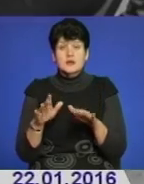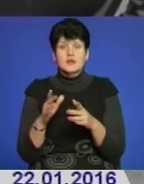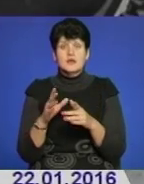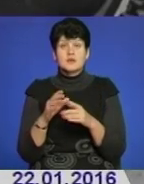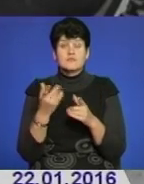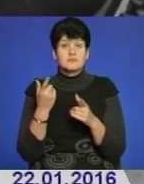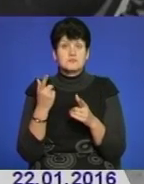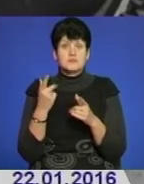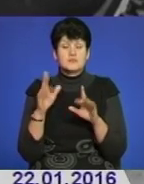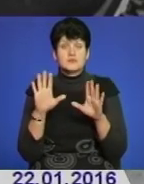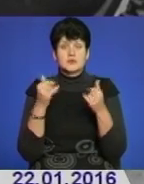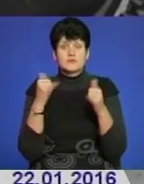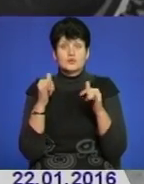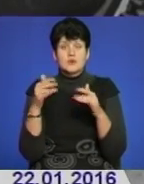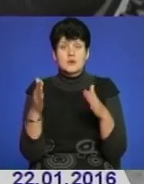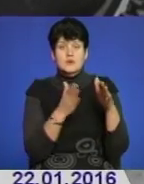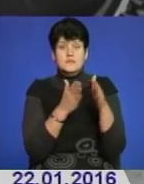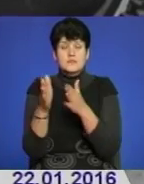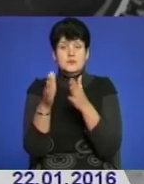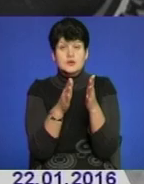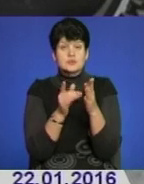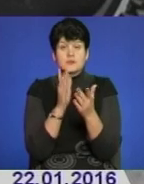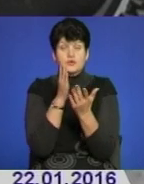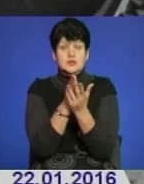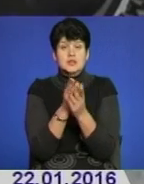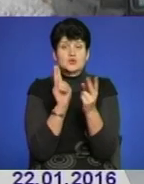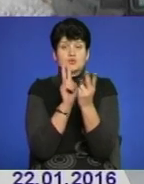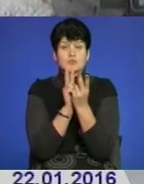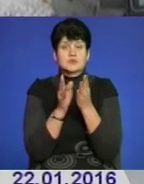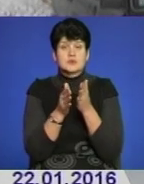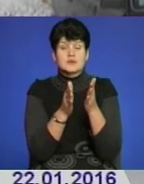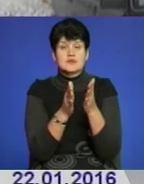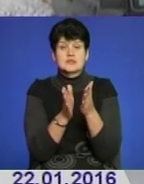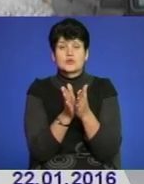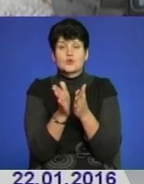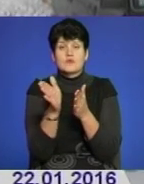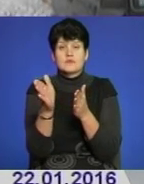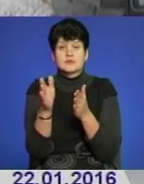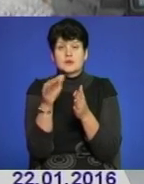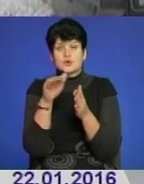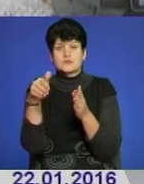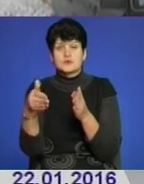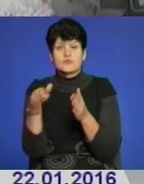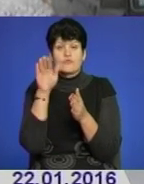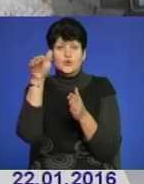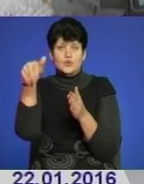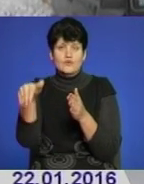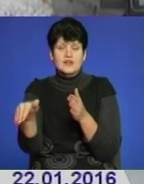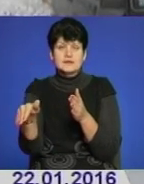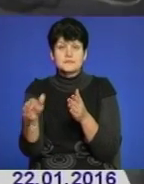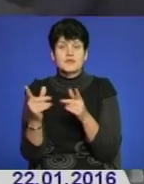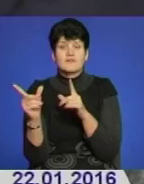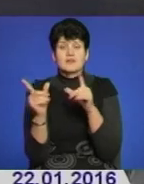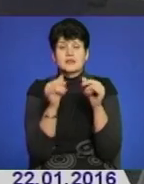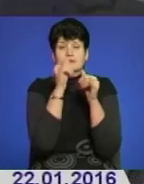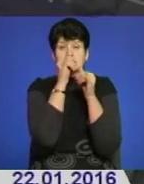задні колеса почало заносити. Аби не виїхати на смугу зустрічного руху, Андрій скерував машину на узбіччя в кювет. Виїхати самотужки